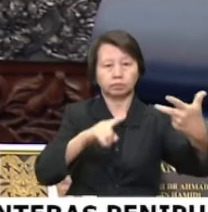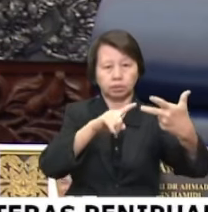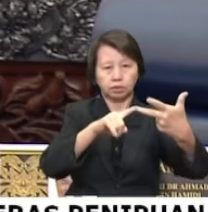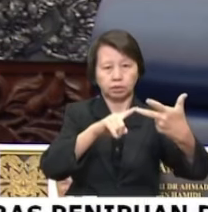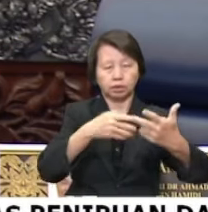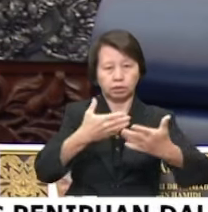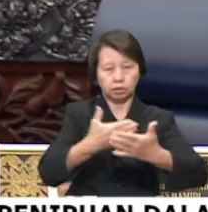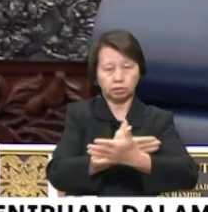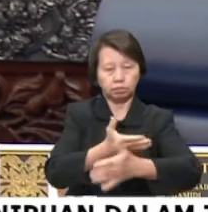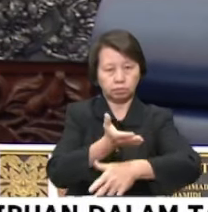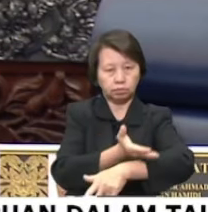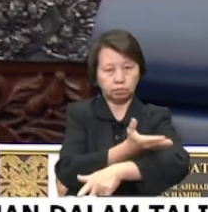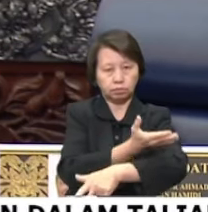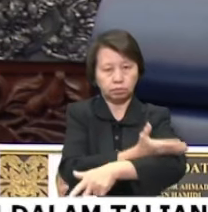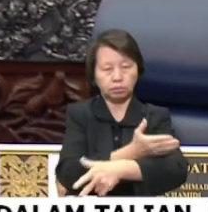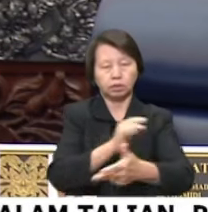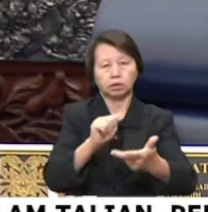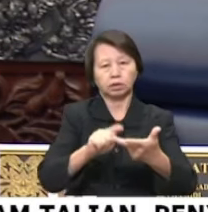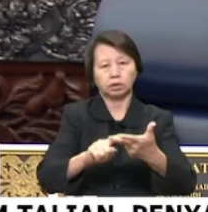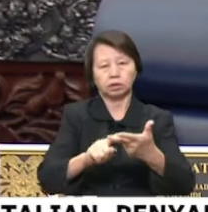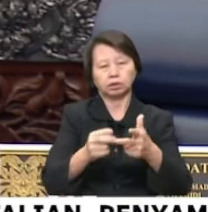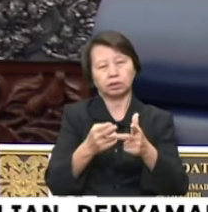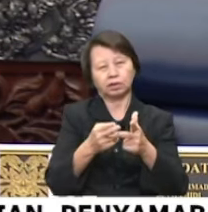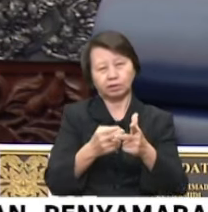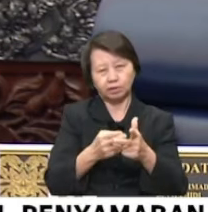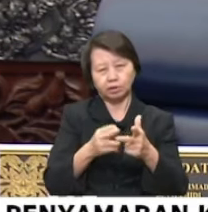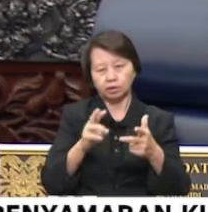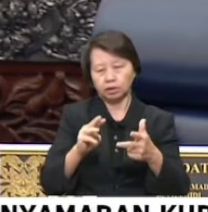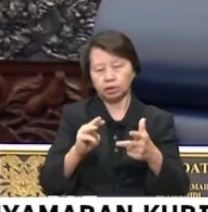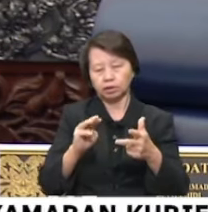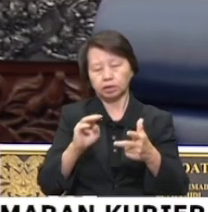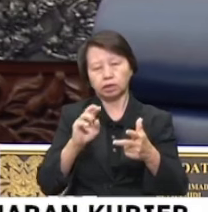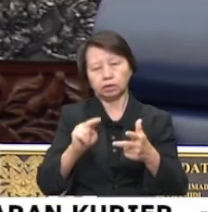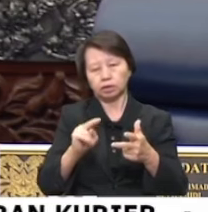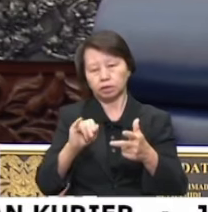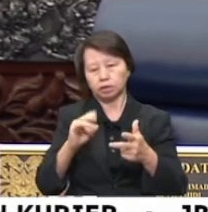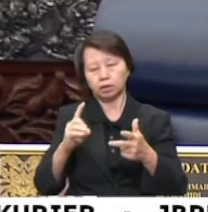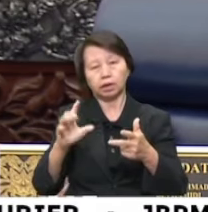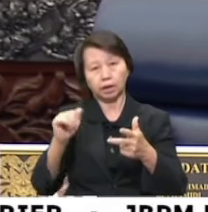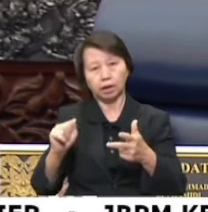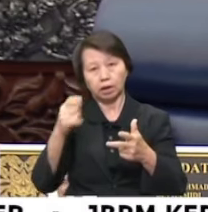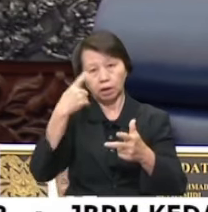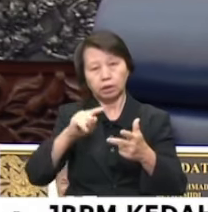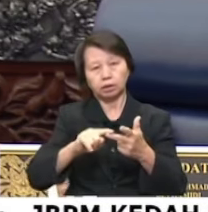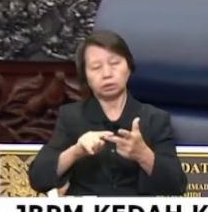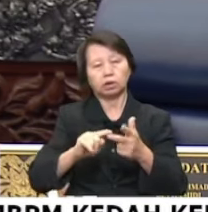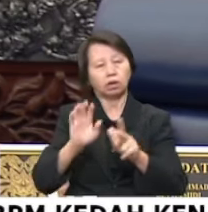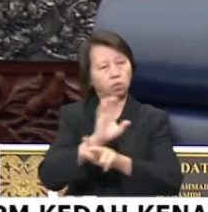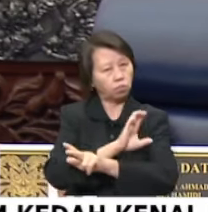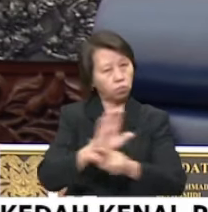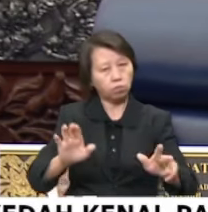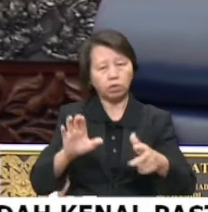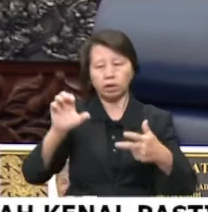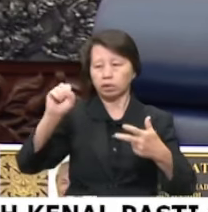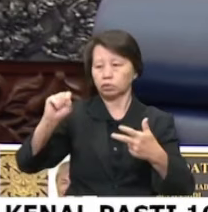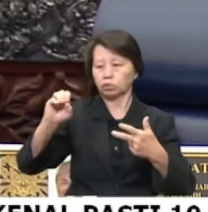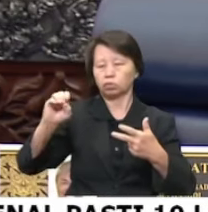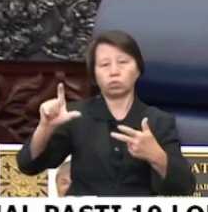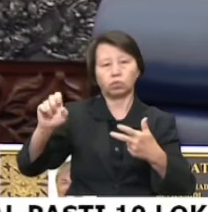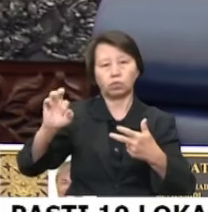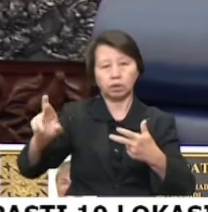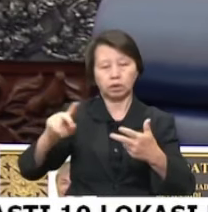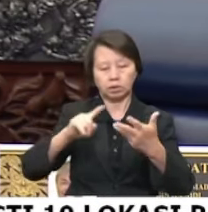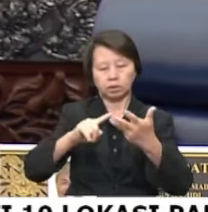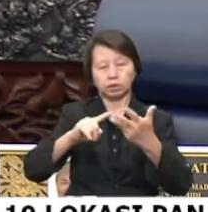new enhanced dispatch arrangement dengan izin singkatannya NEDA untuk pembangunan sumber bukan solar dan